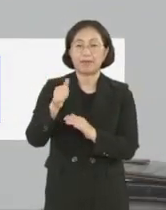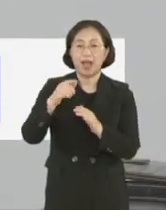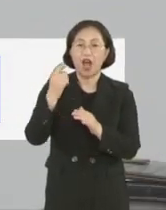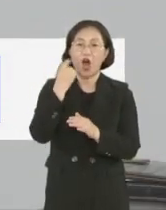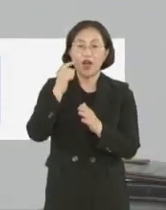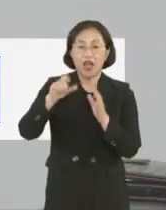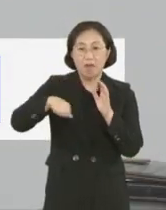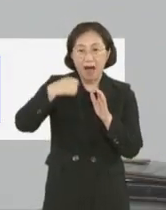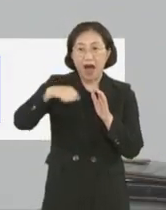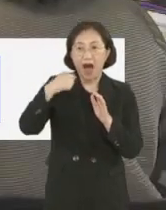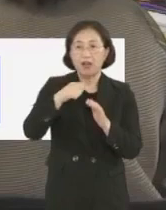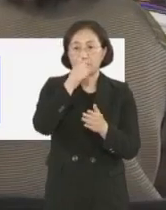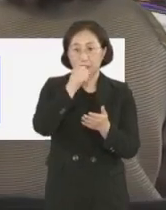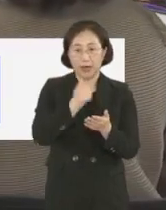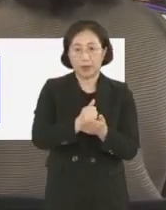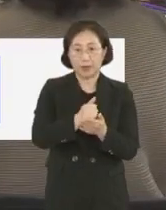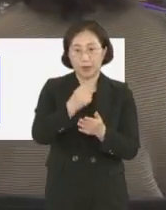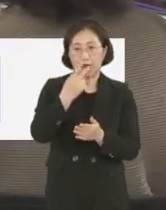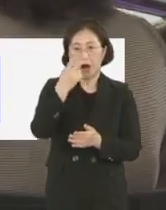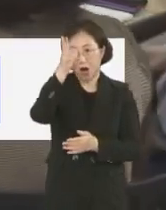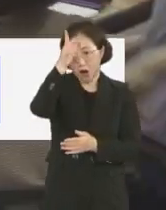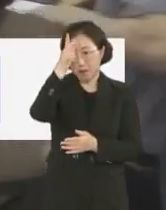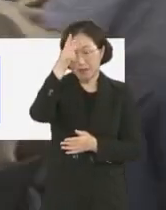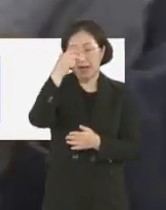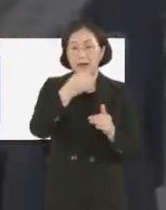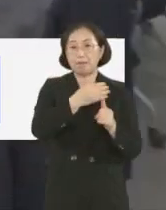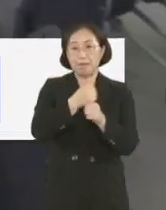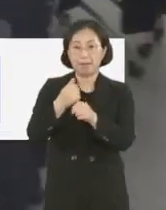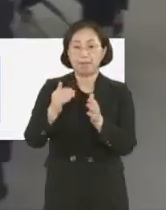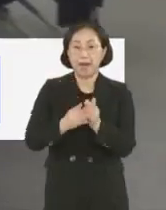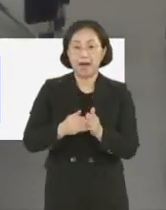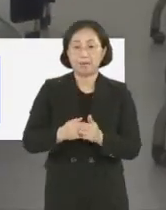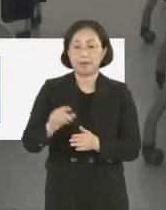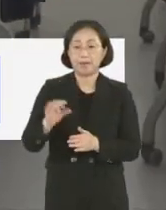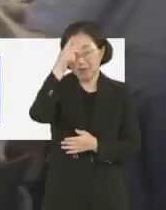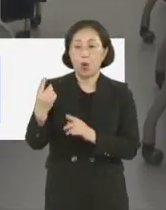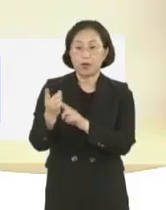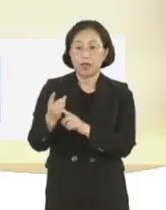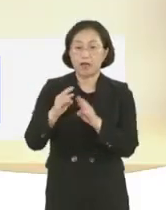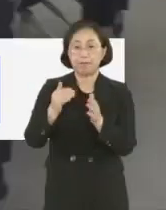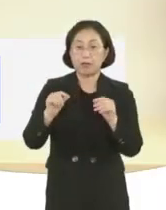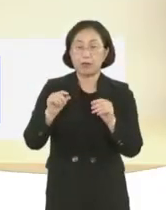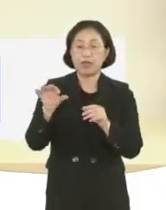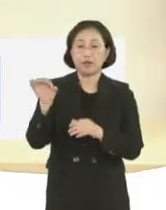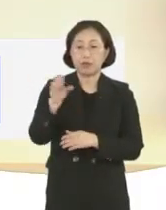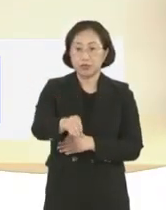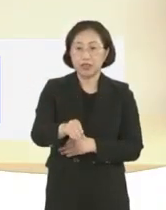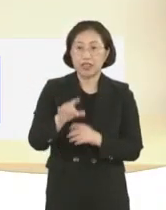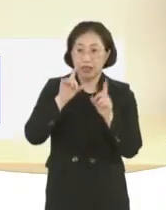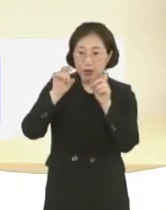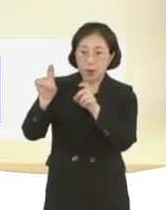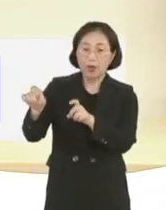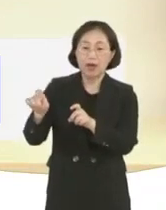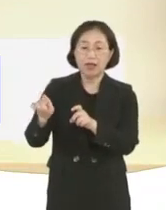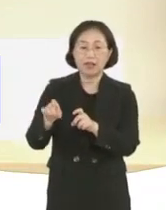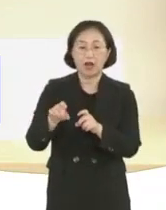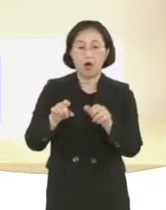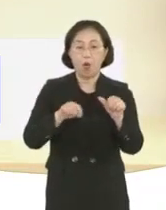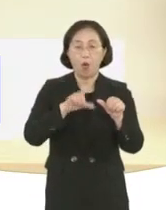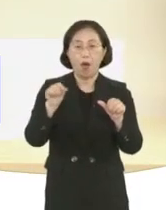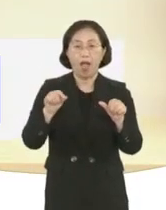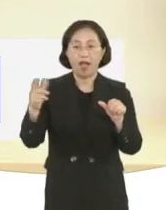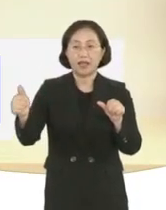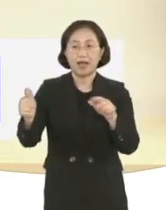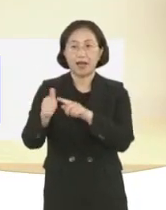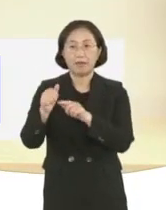넘겨졌습니다 박 시장은 당시 상대 후보였던 오전 시작에 대한 부동산 투기 의혹을 제기하다 지난 5월